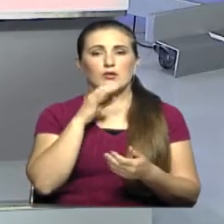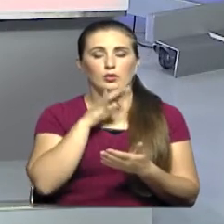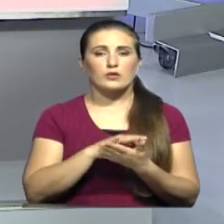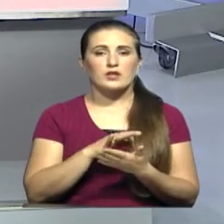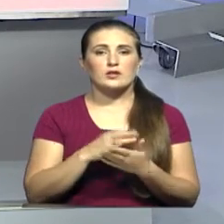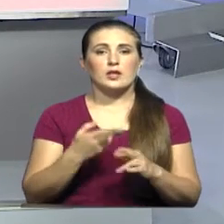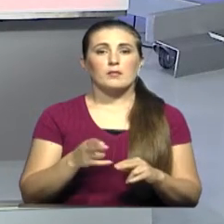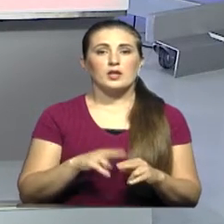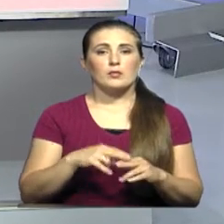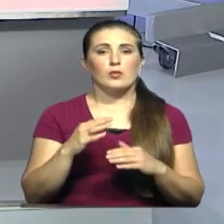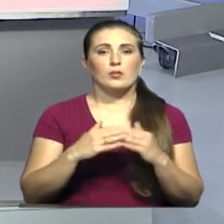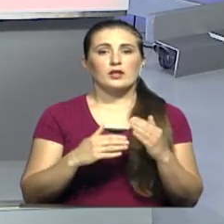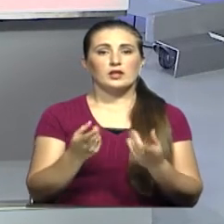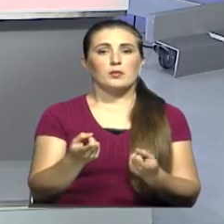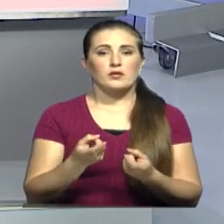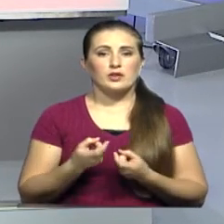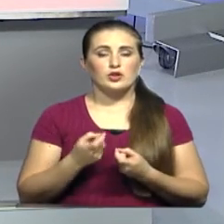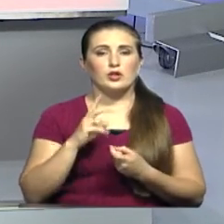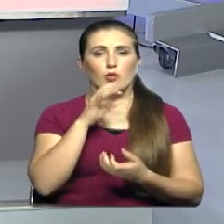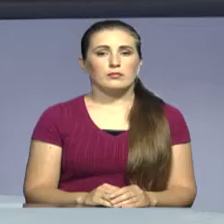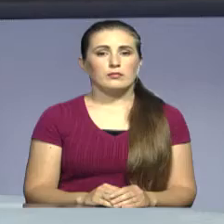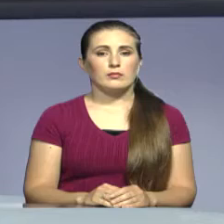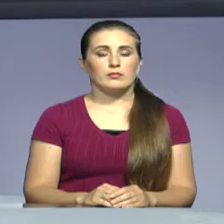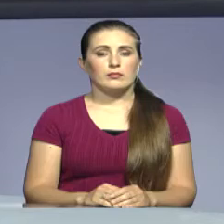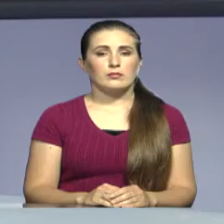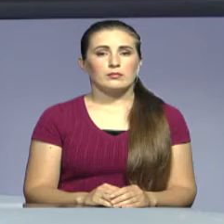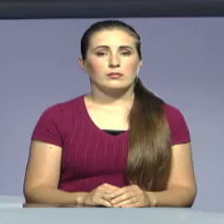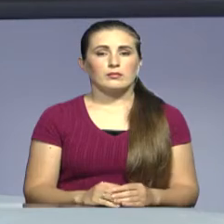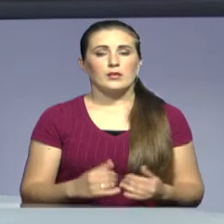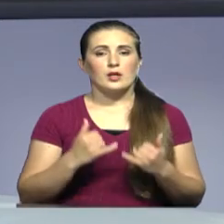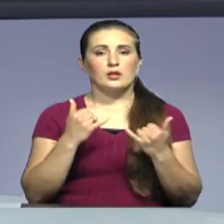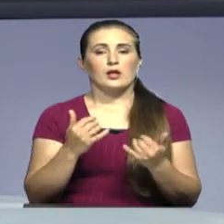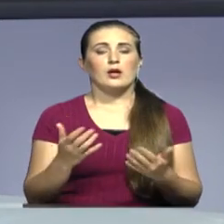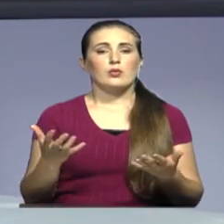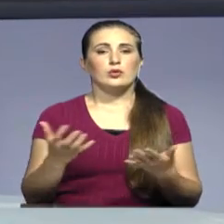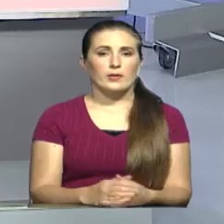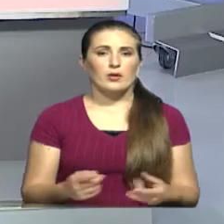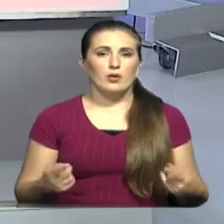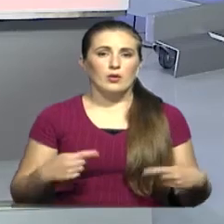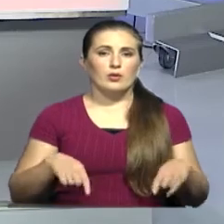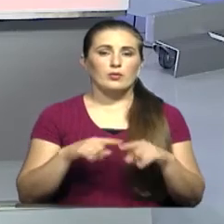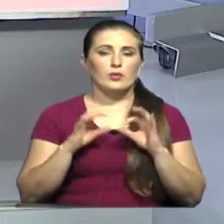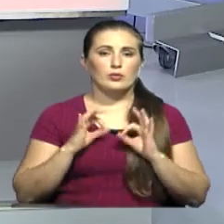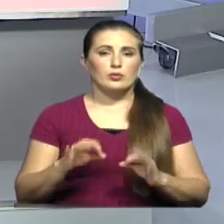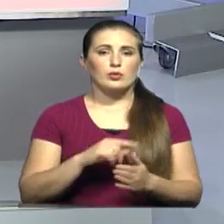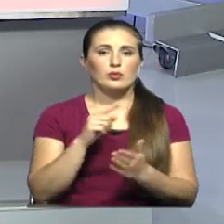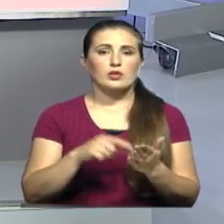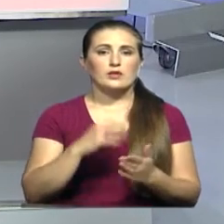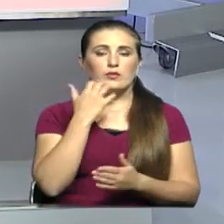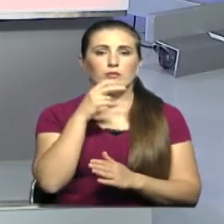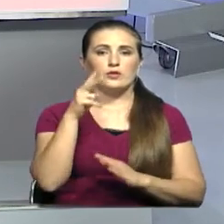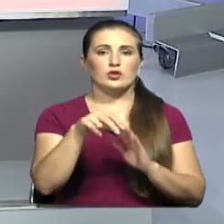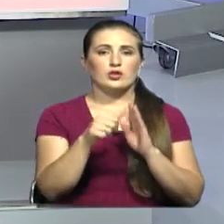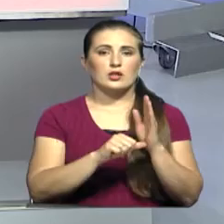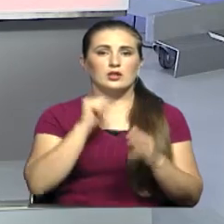ответственности, поэтому практика привлечения к ответственности должностных лиц невелика. Органами прокуратуры города Симферополя в